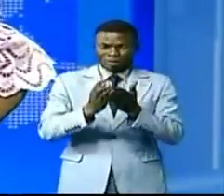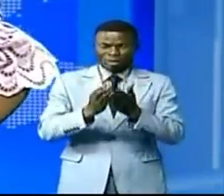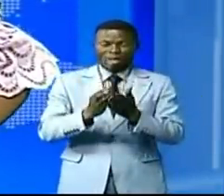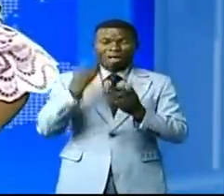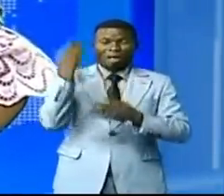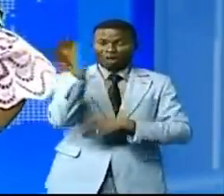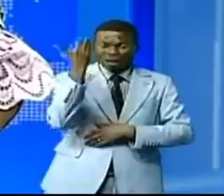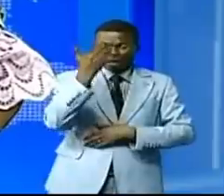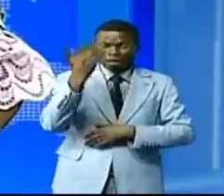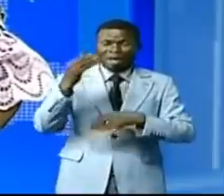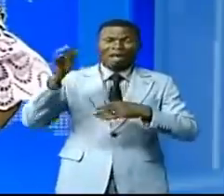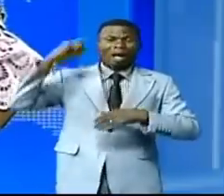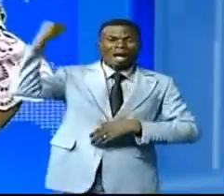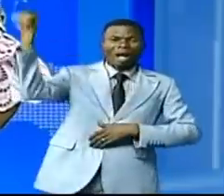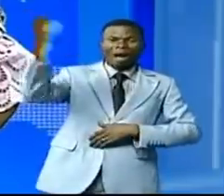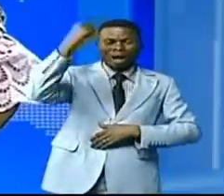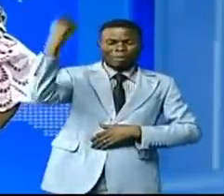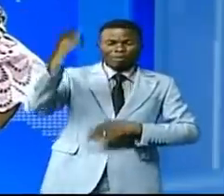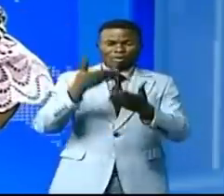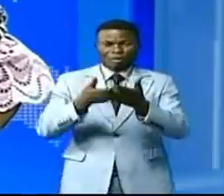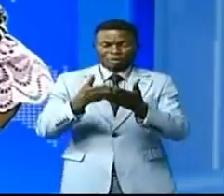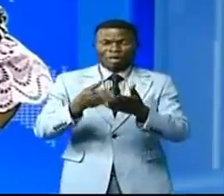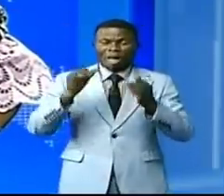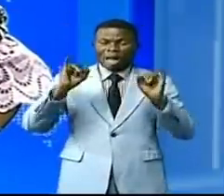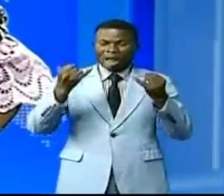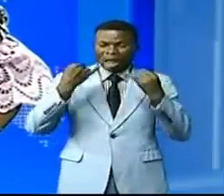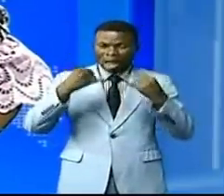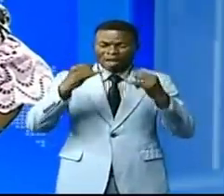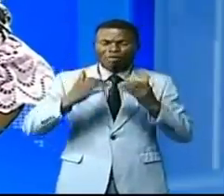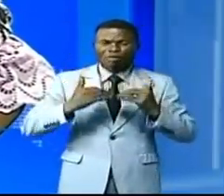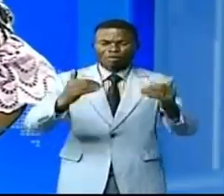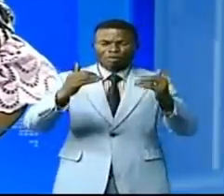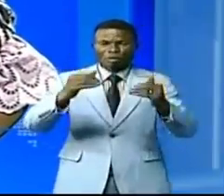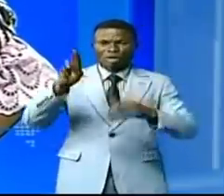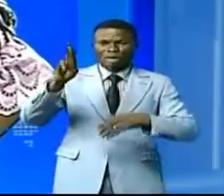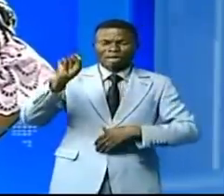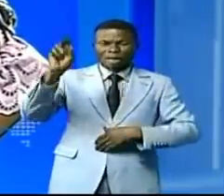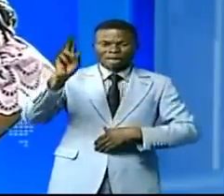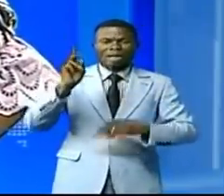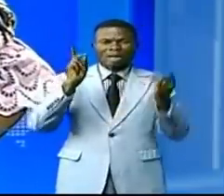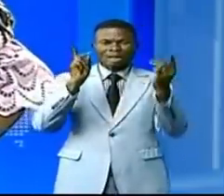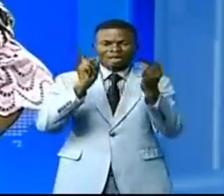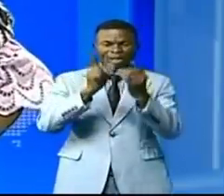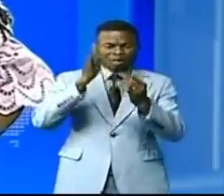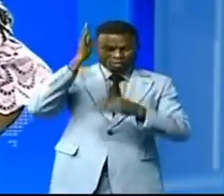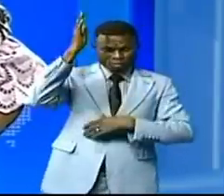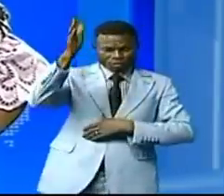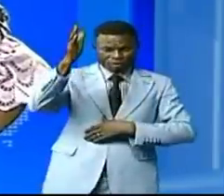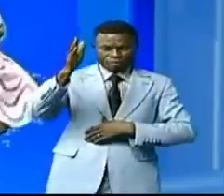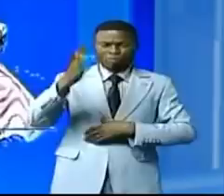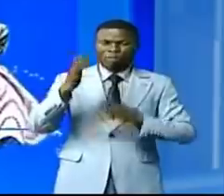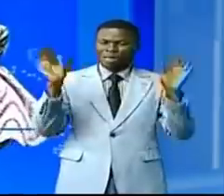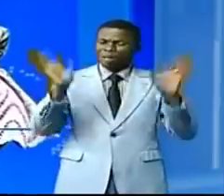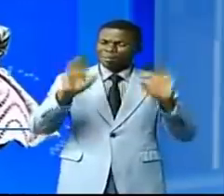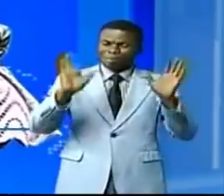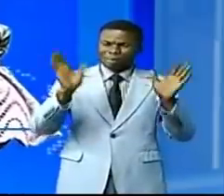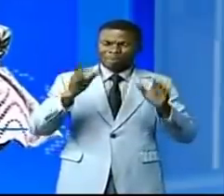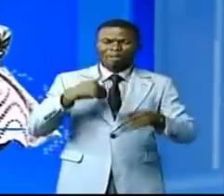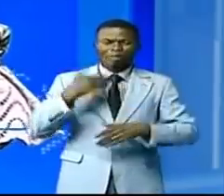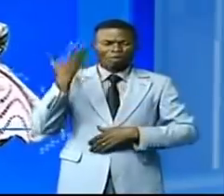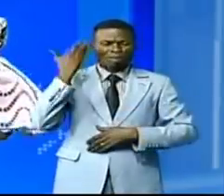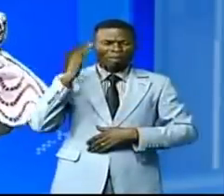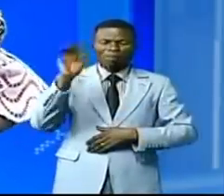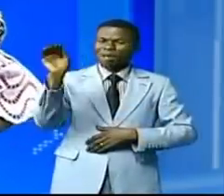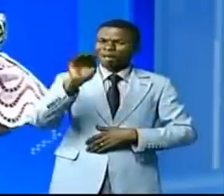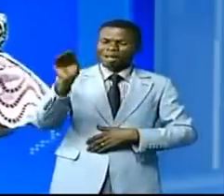suivez partout ailleurs sur satellite. L'actualité continue sur nos antennes. Retrouvez à 23h Serge Merlin Mata.